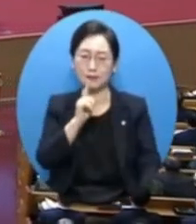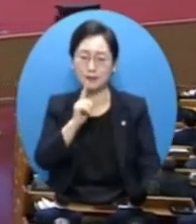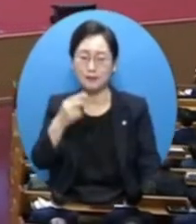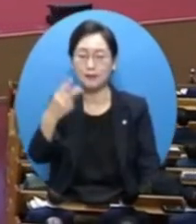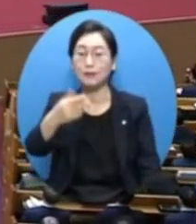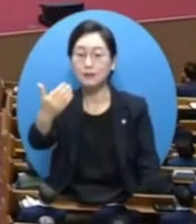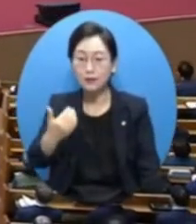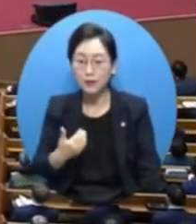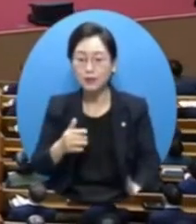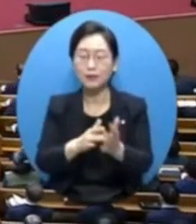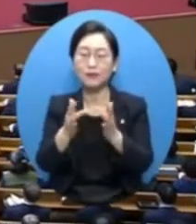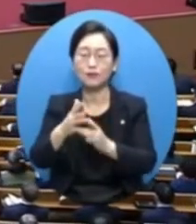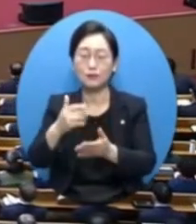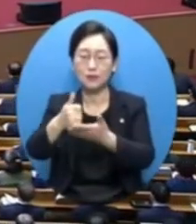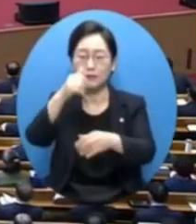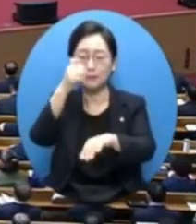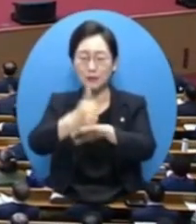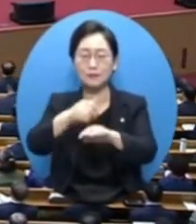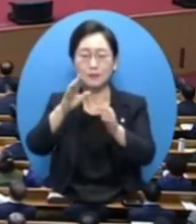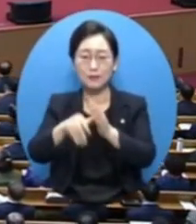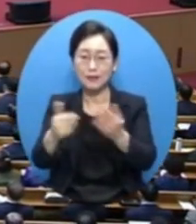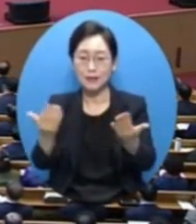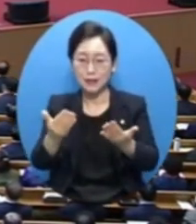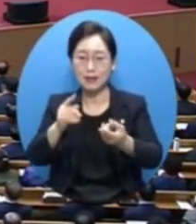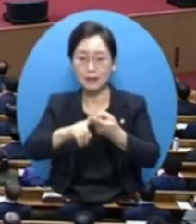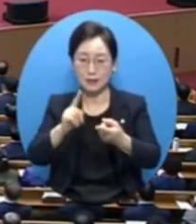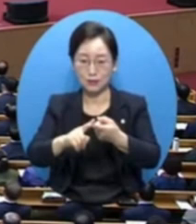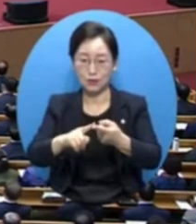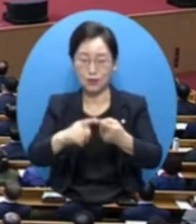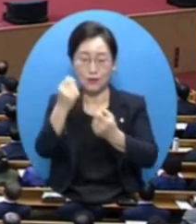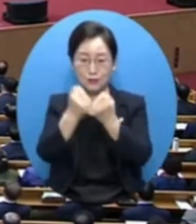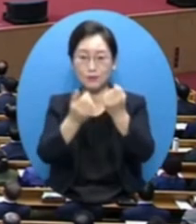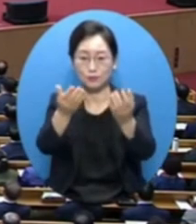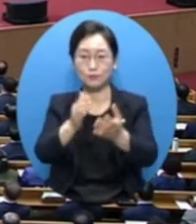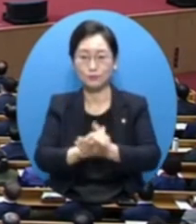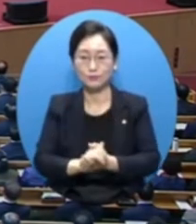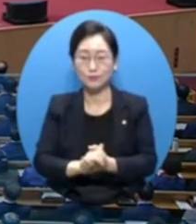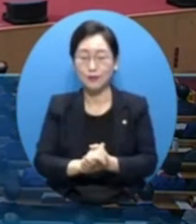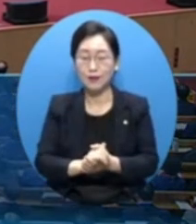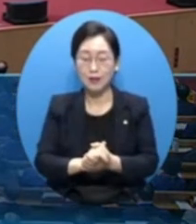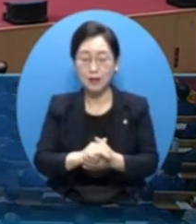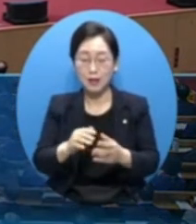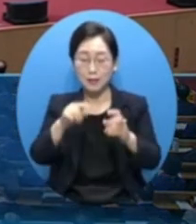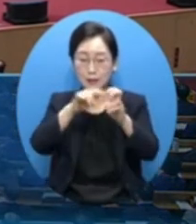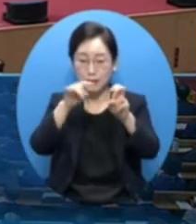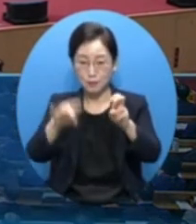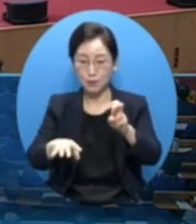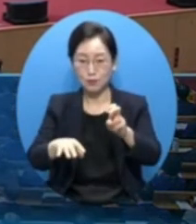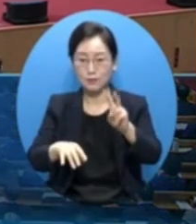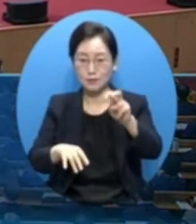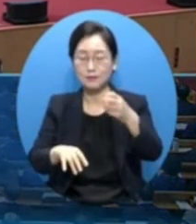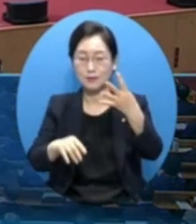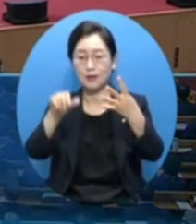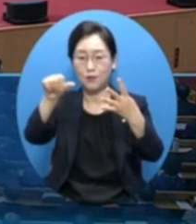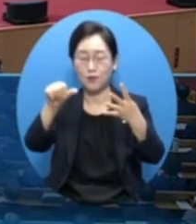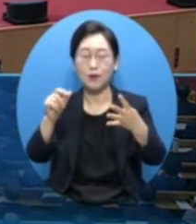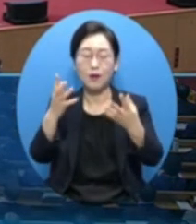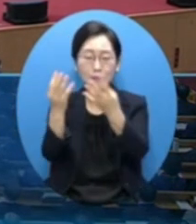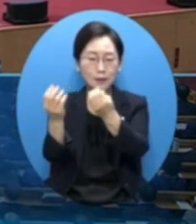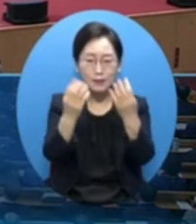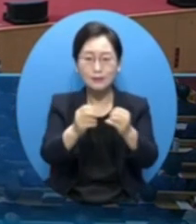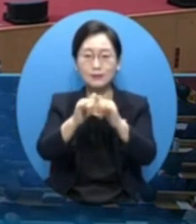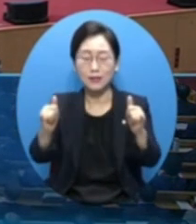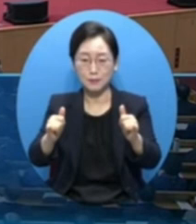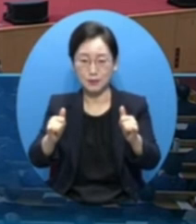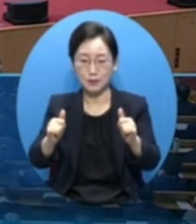2000년 전 예수님께서 마지막 때 일어날 일들을 제자들에게 설명하셨습니다. 마태복음 24장 5절입니다. 많은 사람이